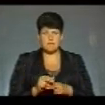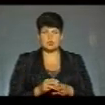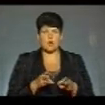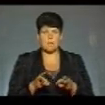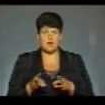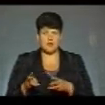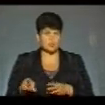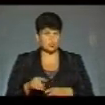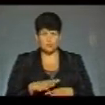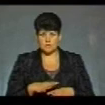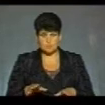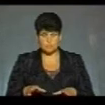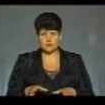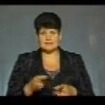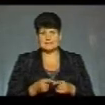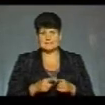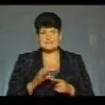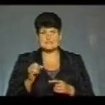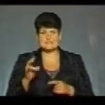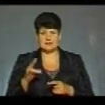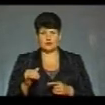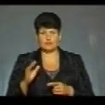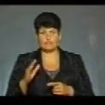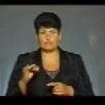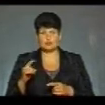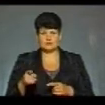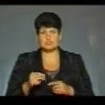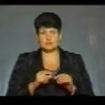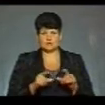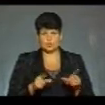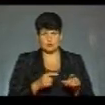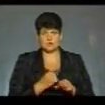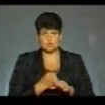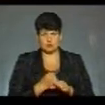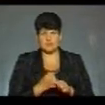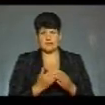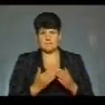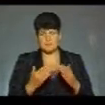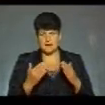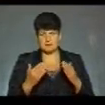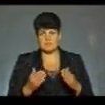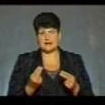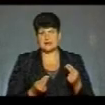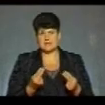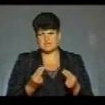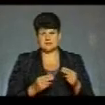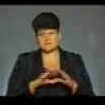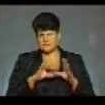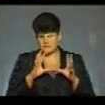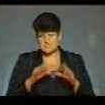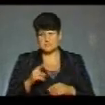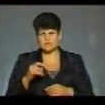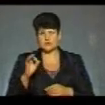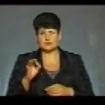опалення, бо тут його не було. Це і санвузли, до речі, санвузли лише для школи. Зробили меблі, іграшки, все буквально